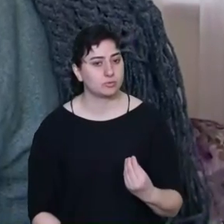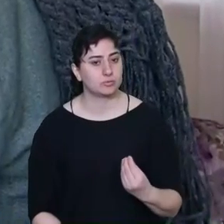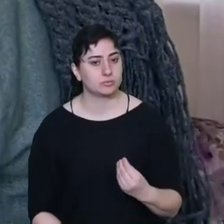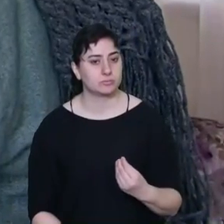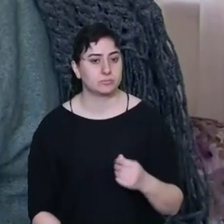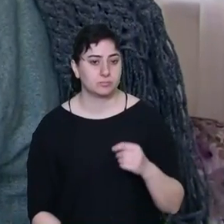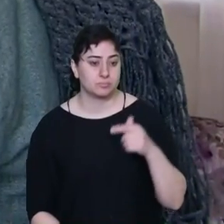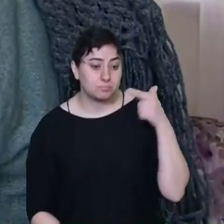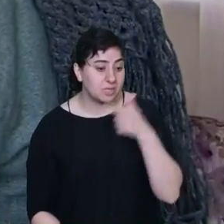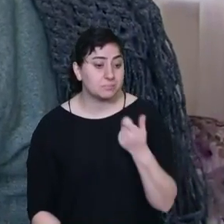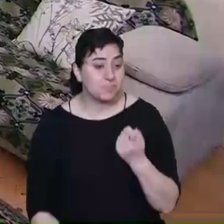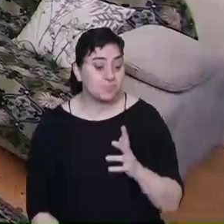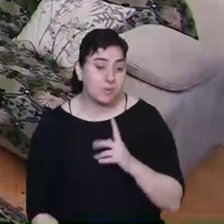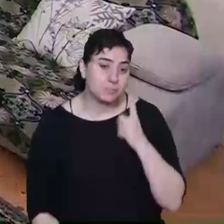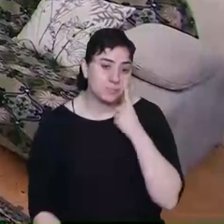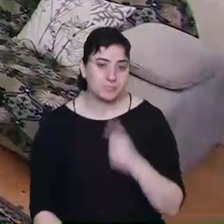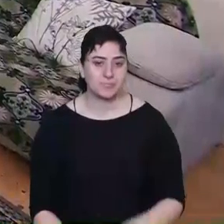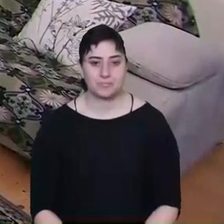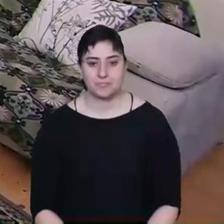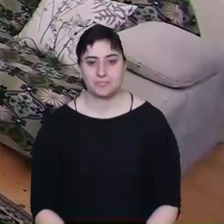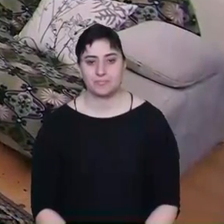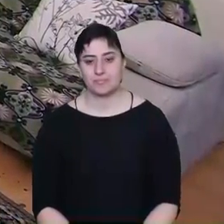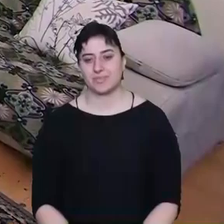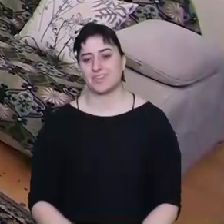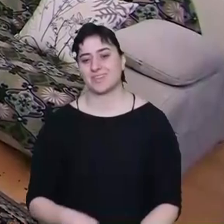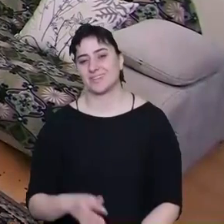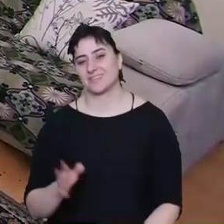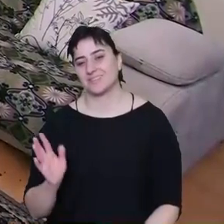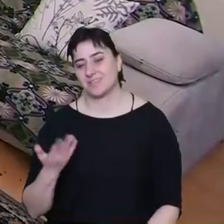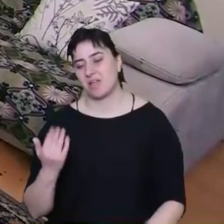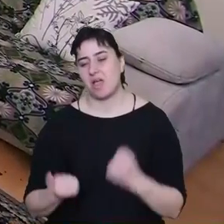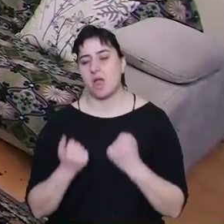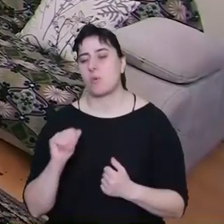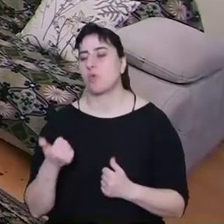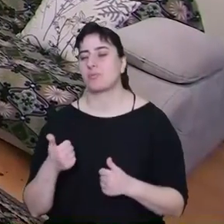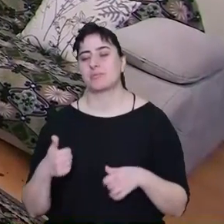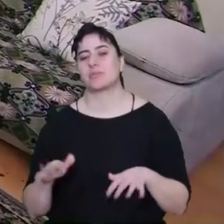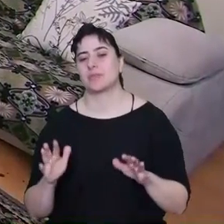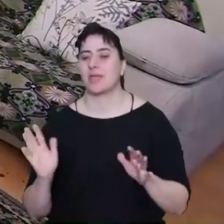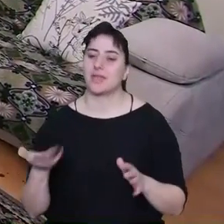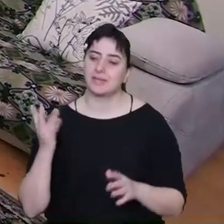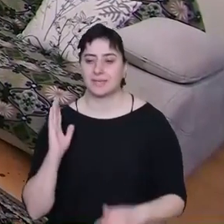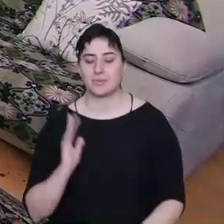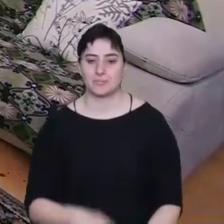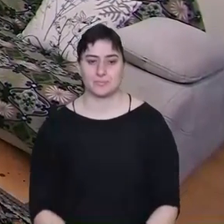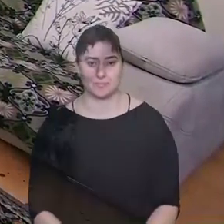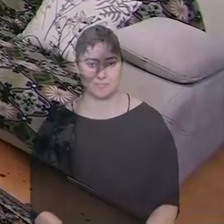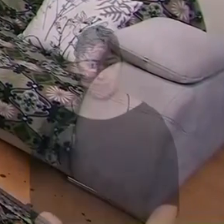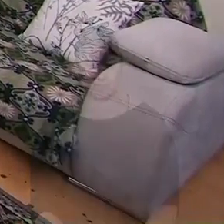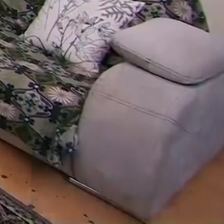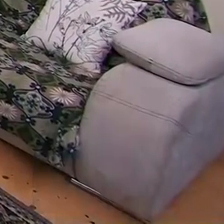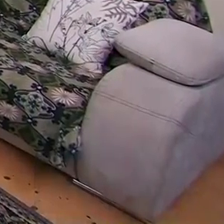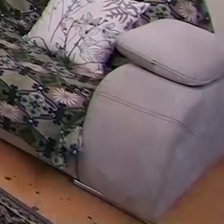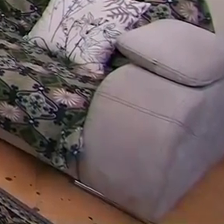O da benzin paran varsa. Neyse canım, arabanın hiçbir önemi yok. Hadi gidelim Şükrü.